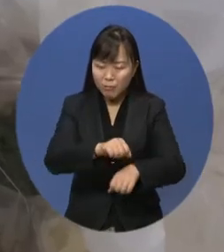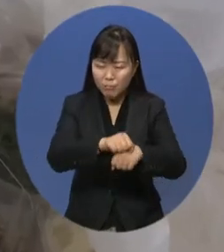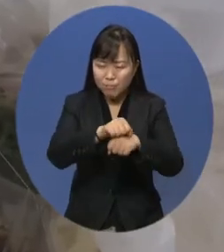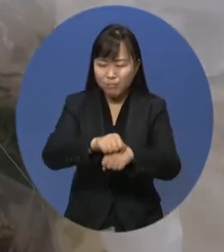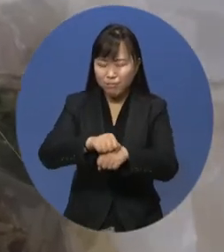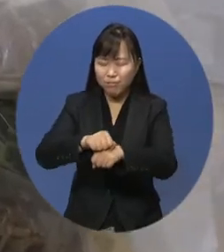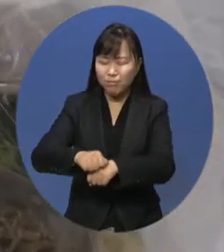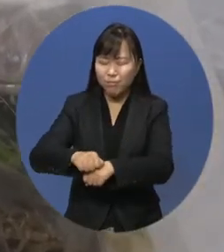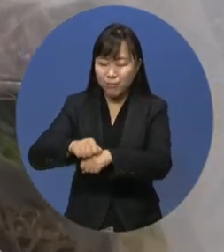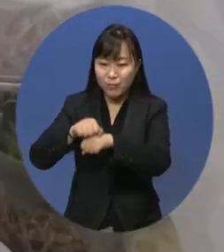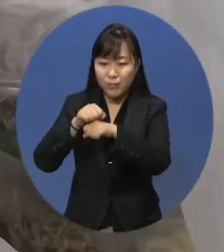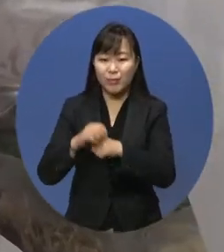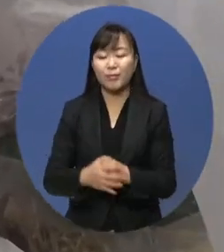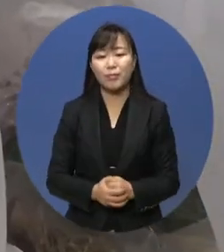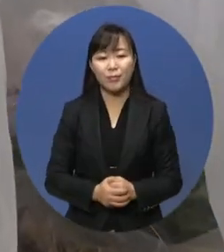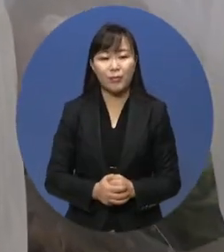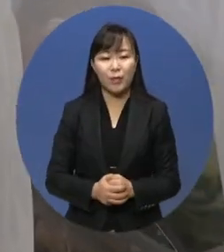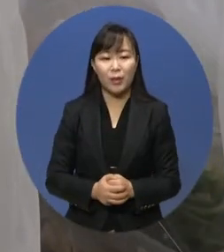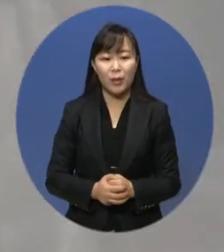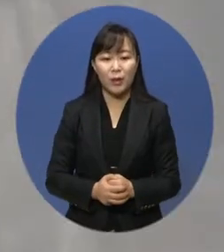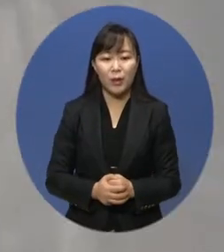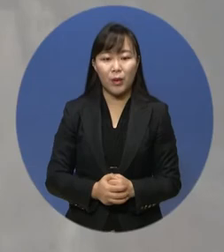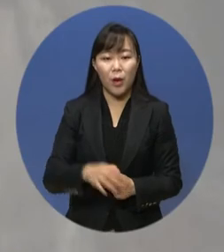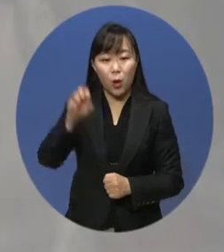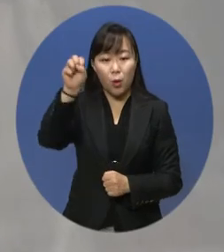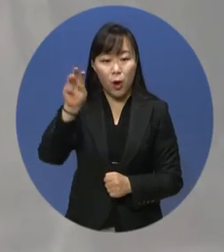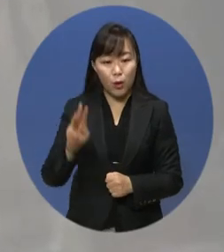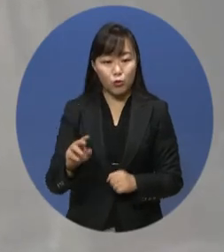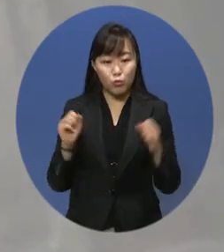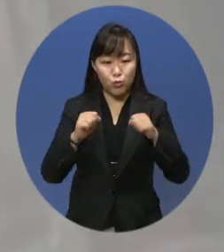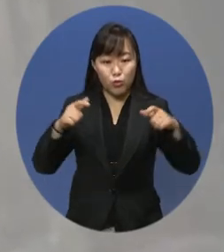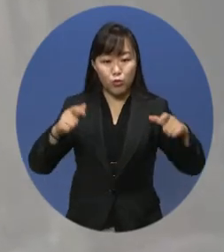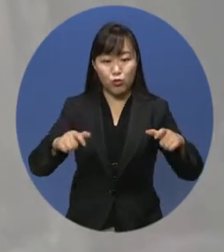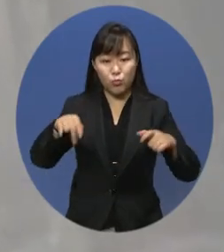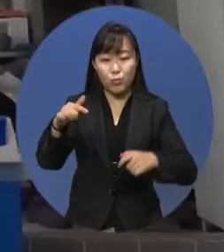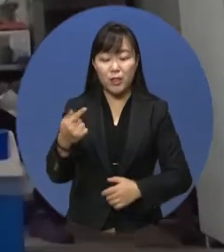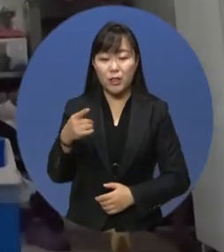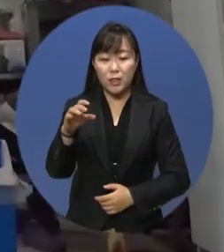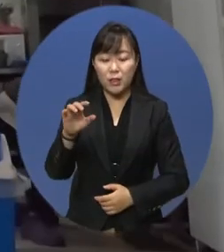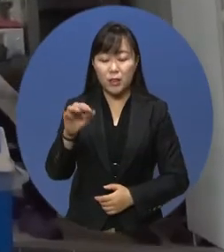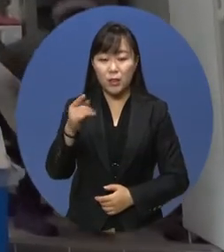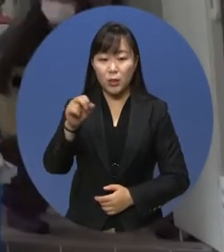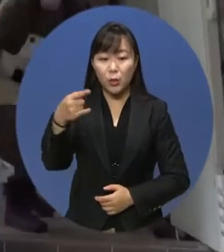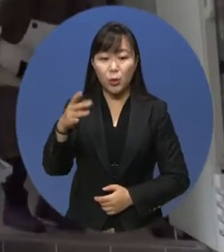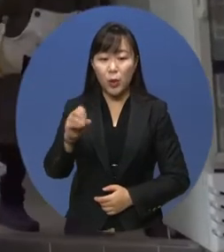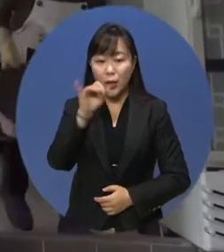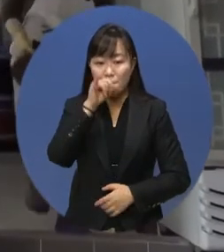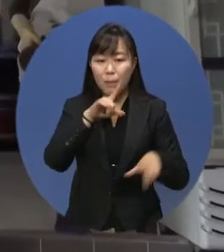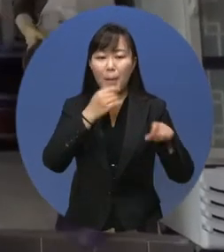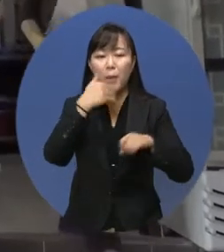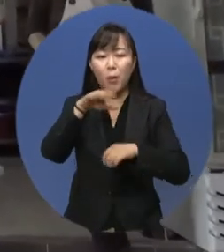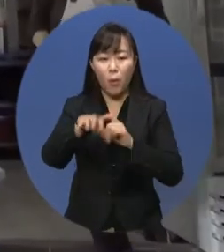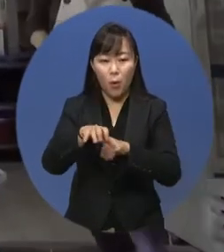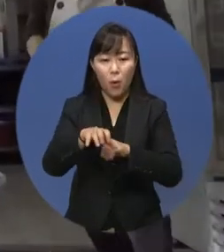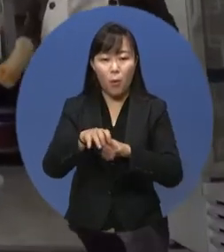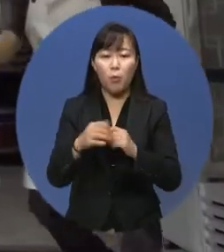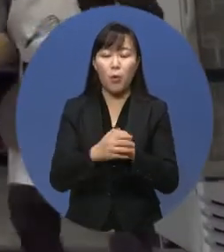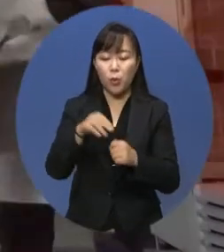쌓여갑니다. 광주시 북구 문흥동에 있는 한 음식점. 문윤선 대표와 노타리 클럽